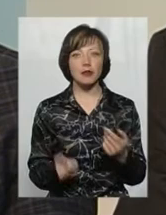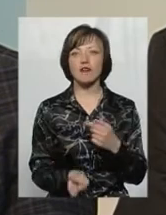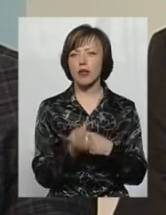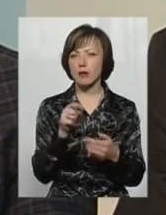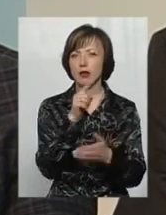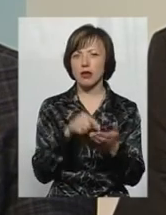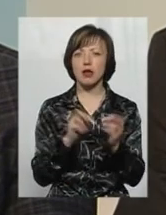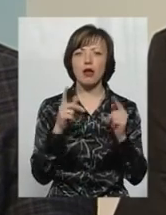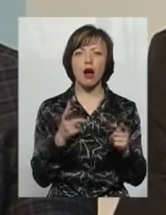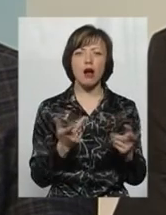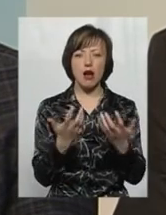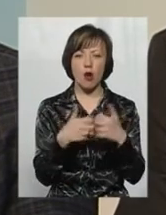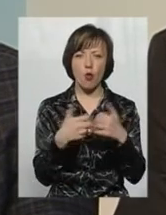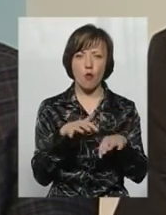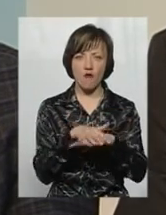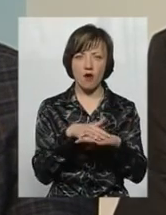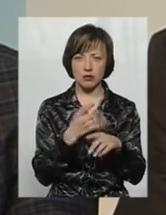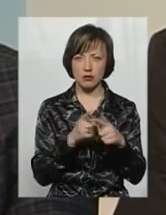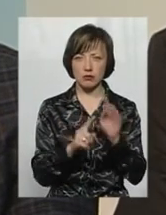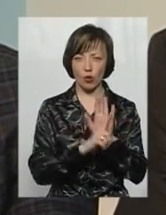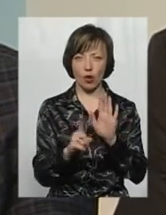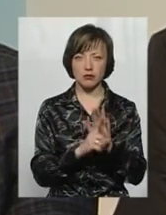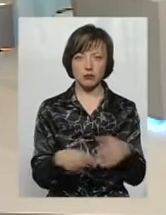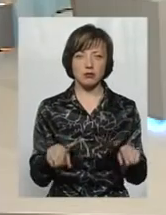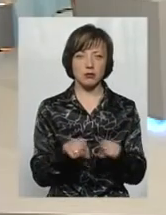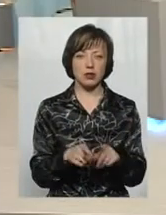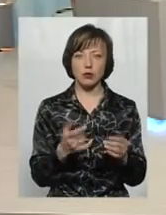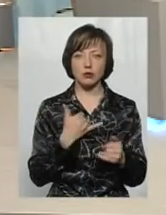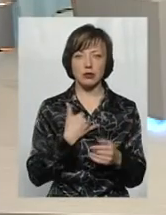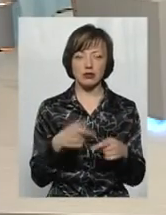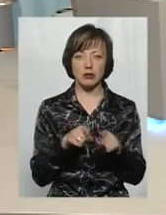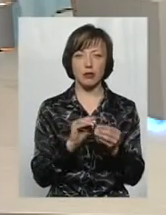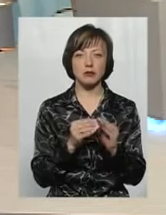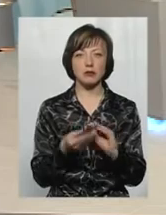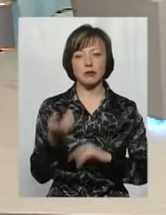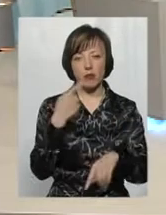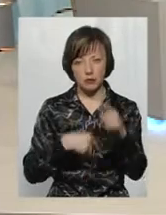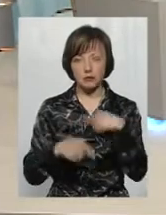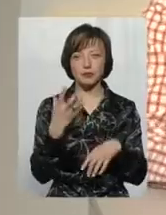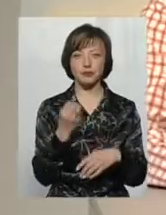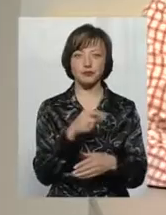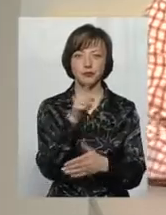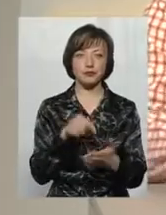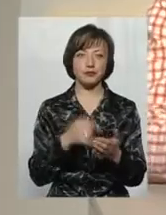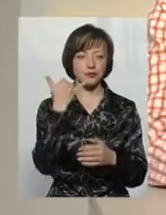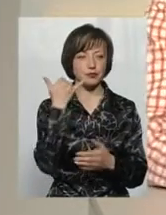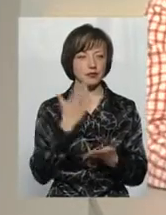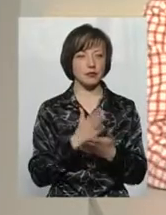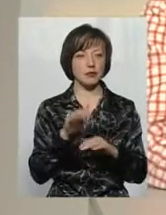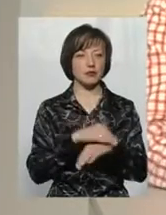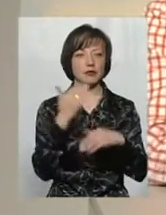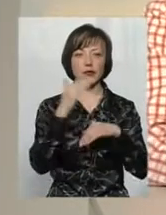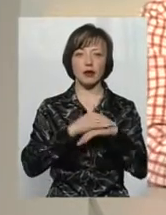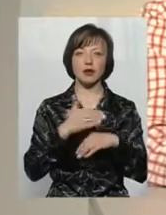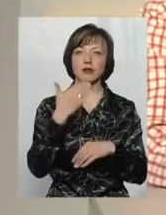ці поїздки. Теж питання. Це вже не така проблема. Так. Давайте ми повернемося до цього питання. У нас є дзвіночок. Доброго вечора,